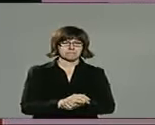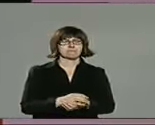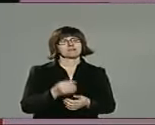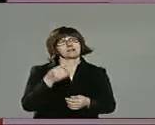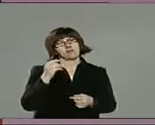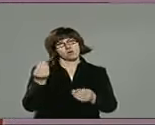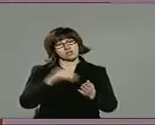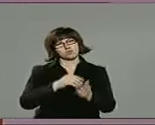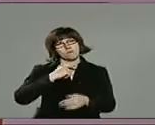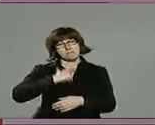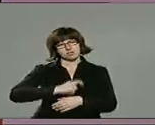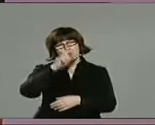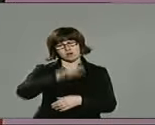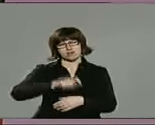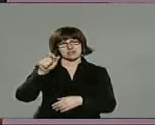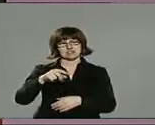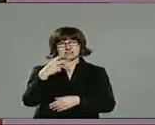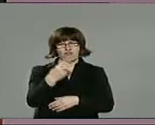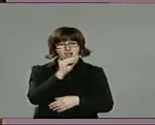Aber lasst mich ganz persönlich bei noch